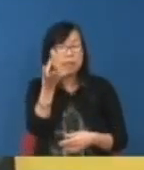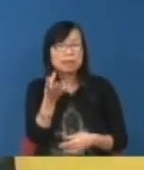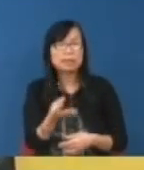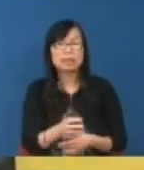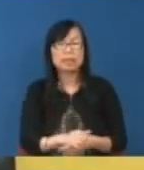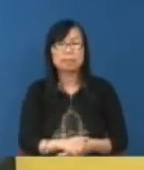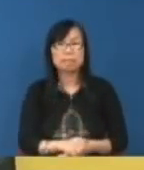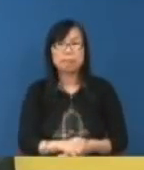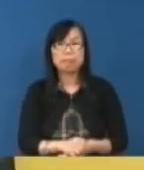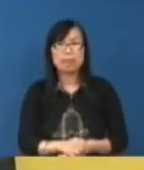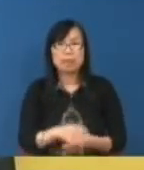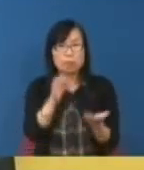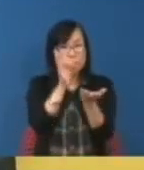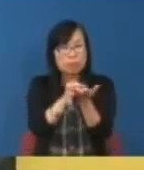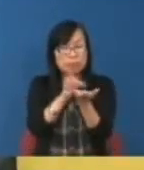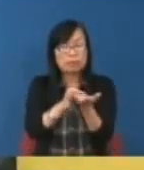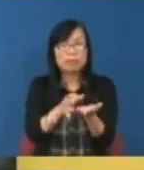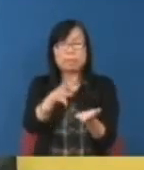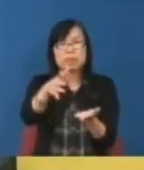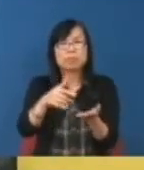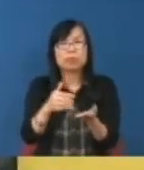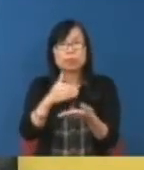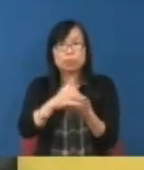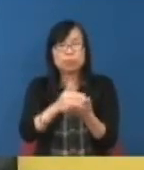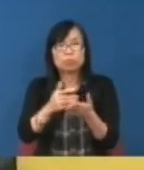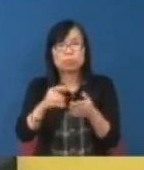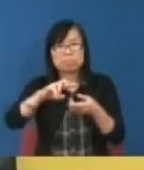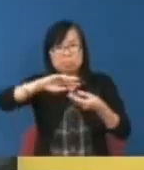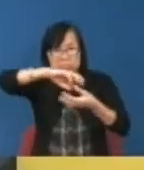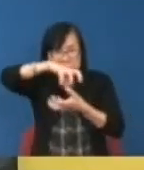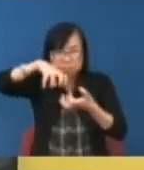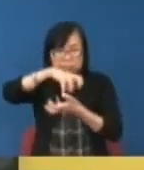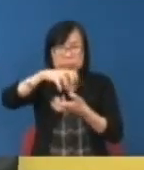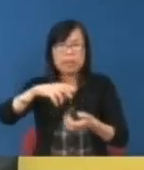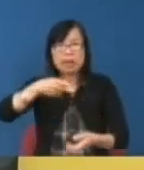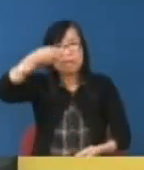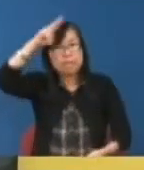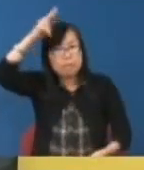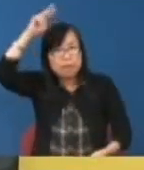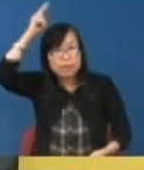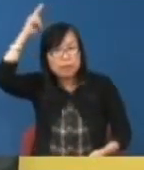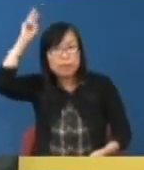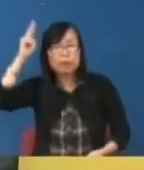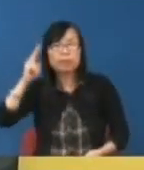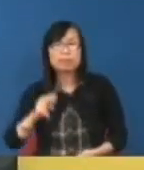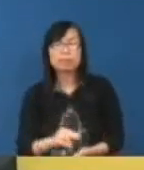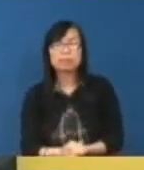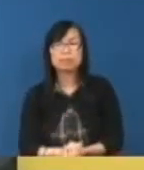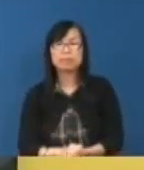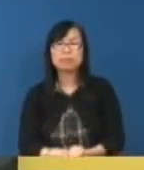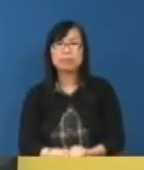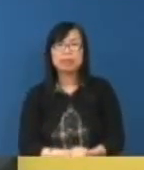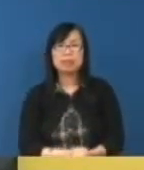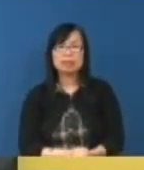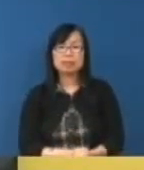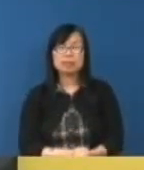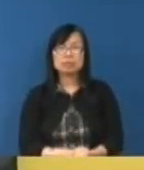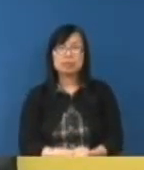嘅歧視，又變咗埋種族嘅歧視咧，就糾結埋一齊咧，就係菲傭本身係好型嘅，同埋菲傭